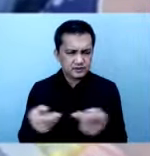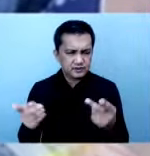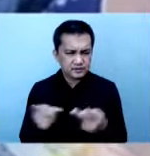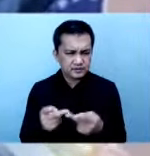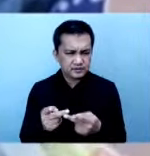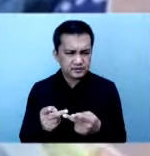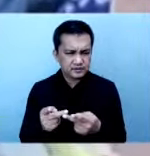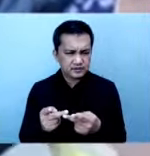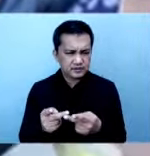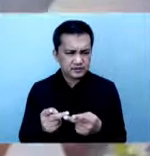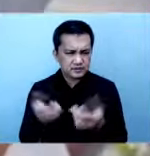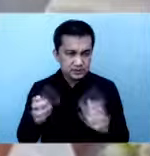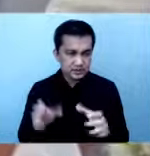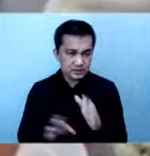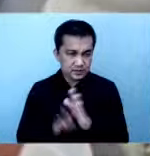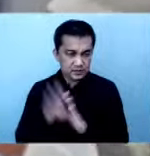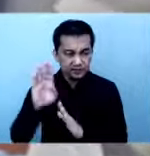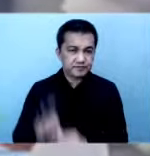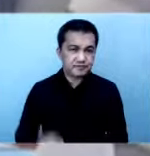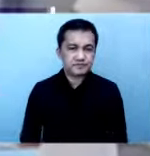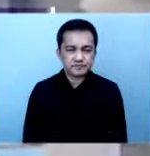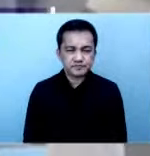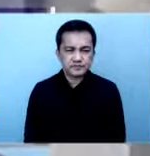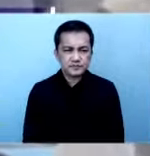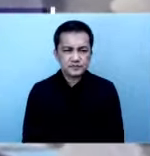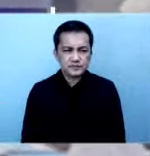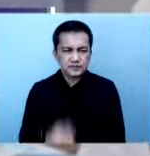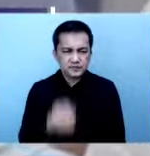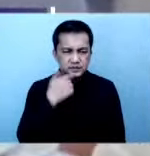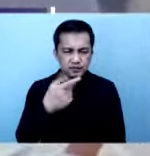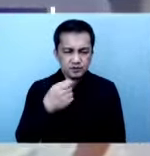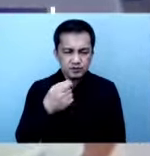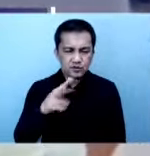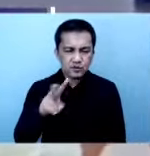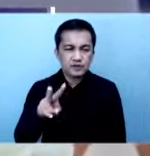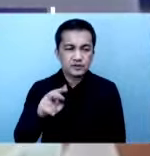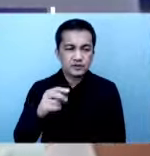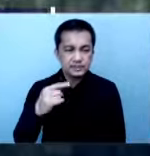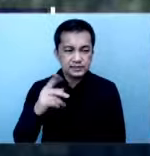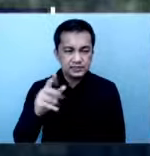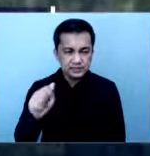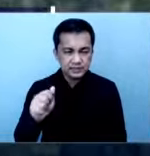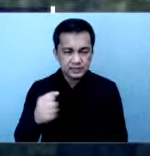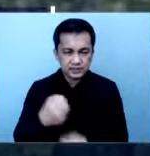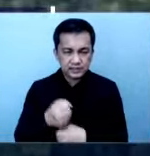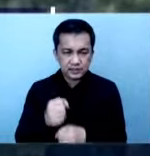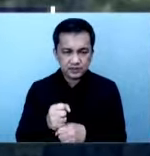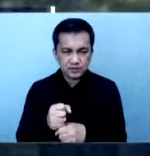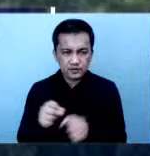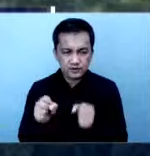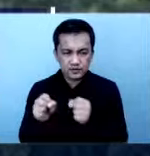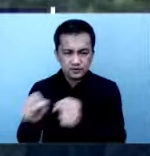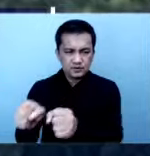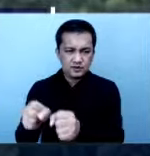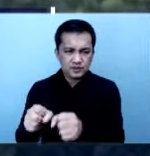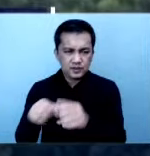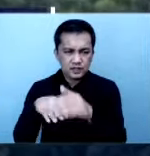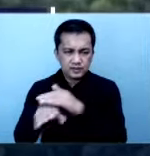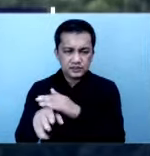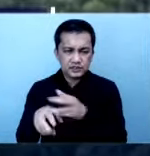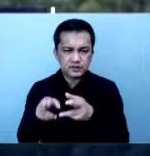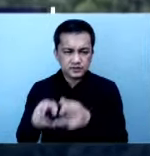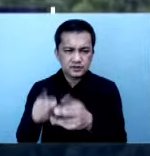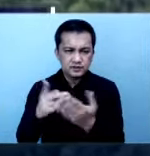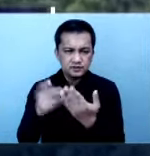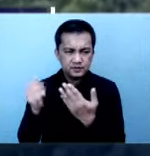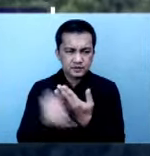to develop. Sinabi ni Governor Garcia na ang ginagawang kalsada sa bundok ay access road na proyekto ng Department